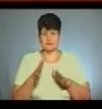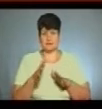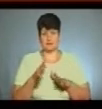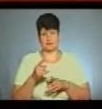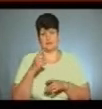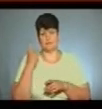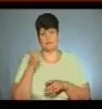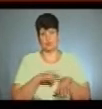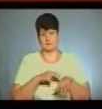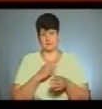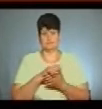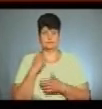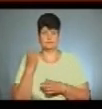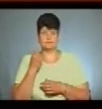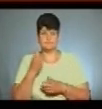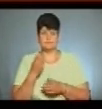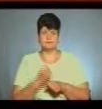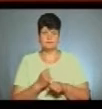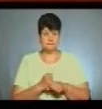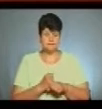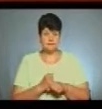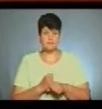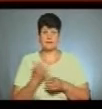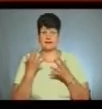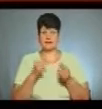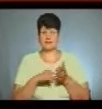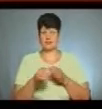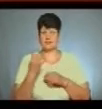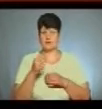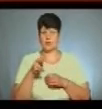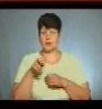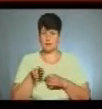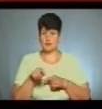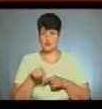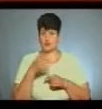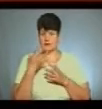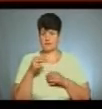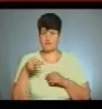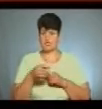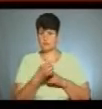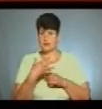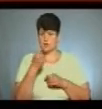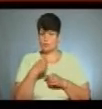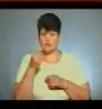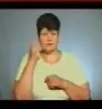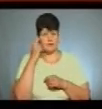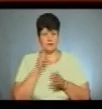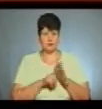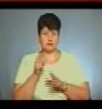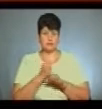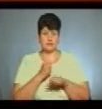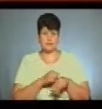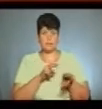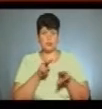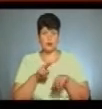підпитку. День Національної поліції України відзначається 4 липня. Цього дня, у 2015 році, в Києві запрацювала патрульна